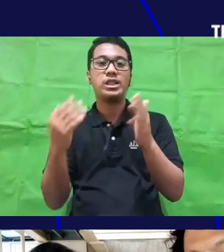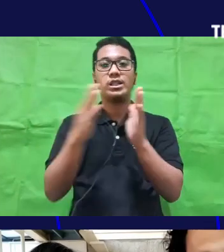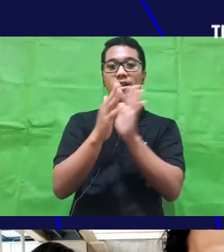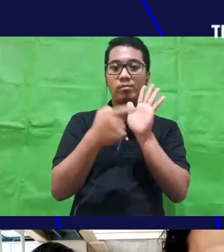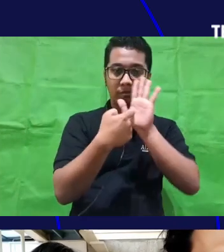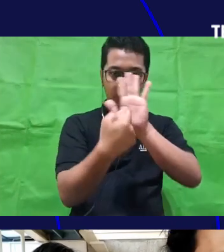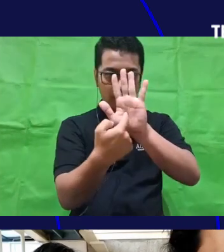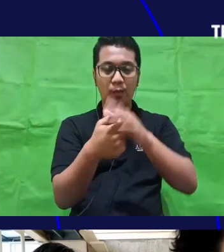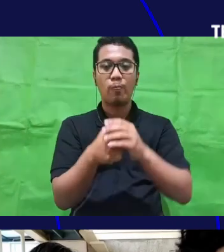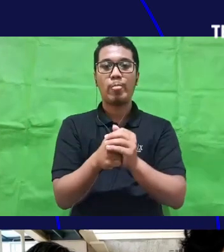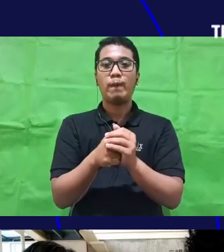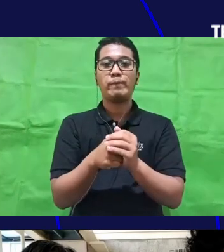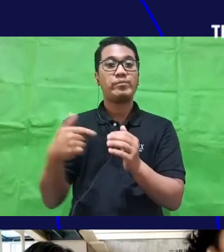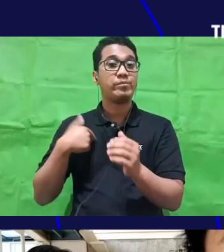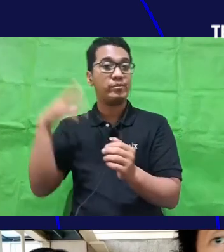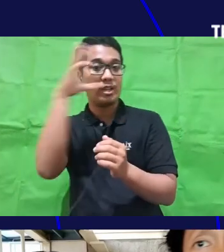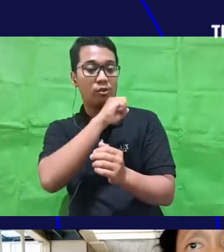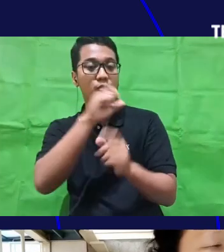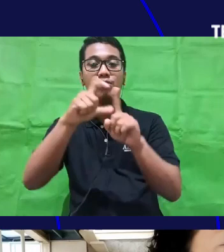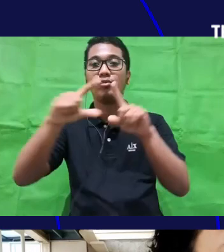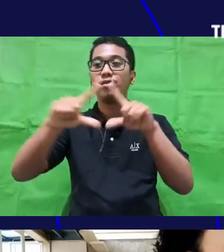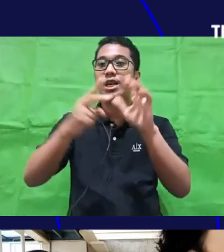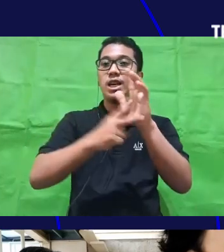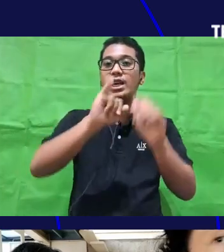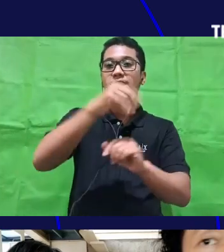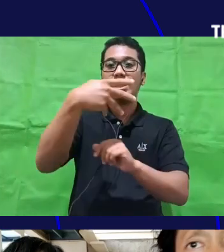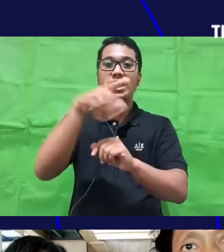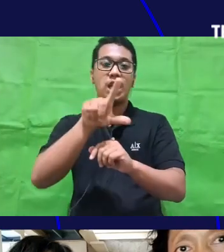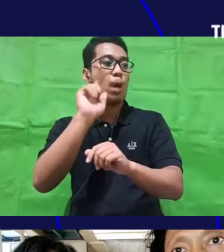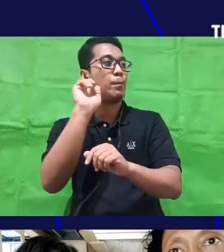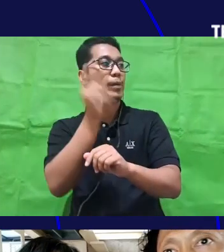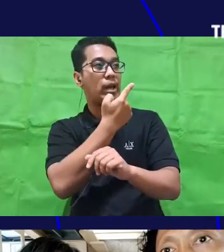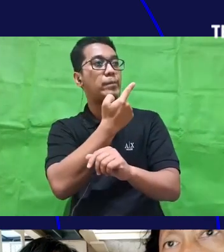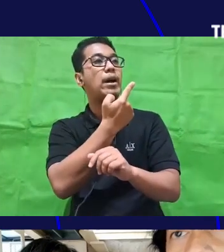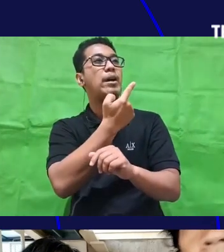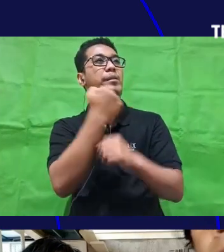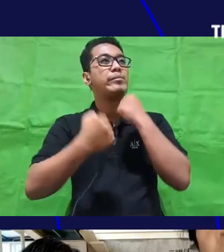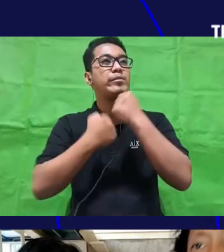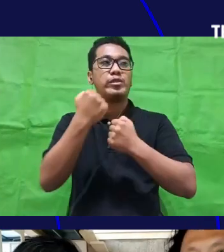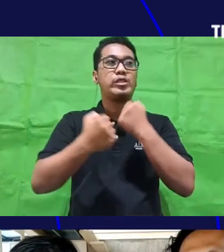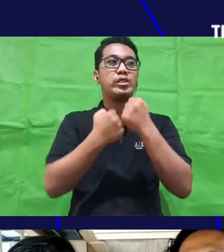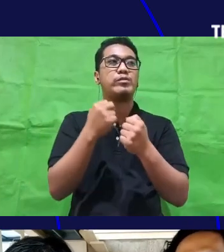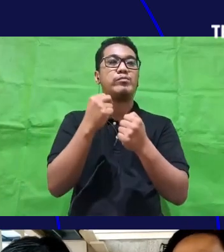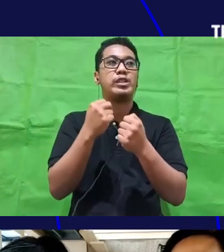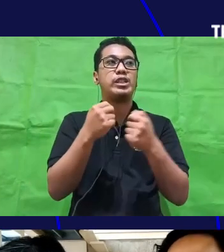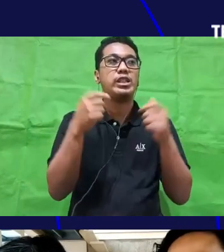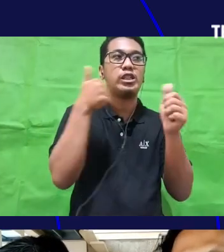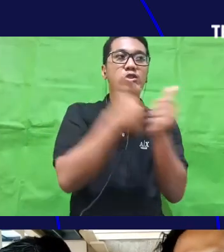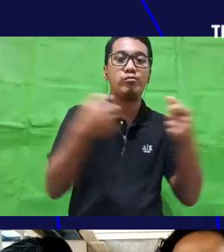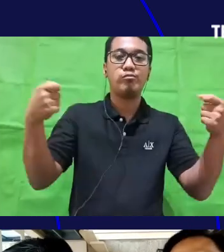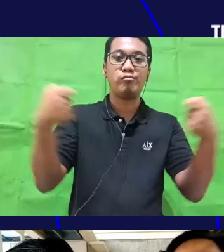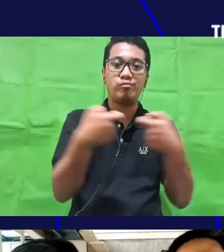Daniel pertama kali saya jumpa saat mengikuti residensi Biennale Jogja pada tahun